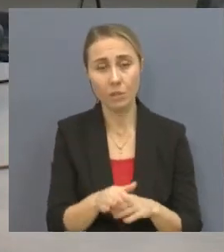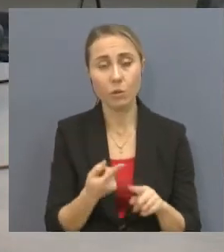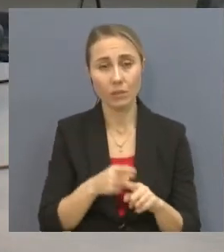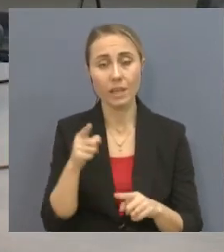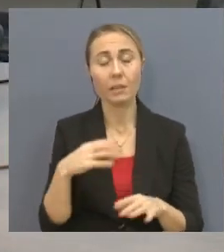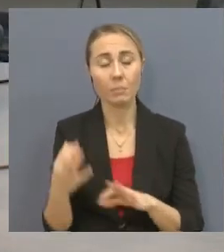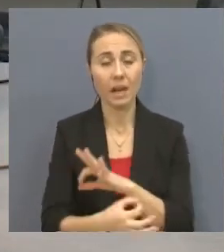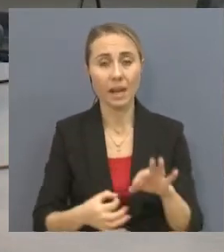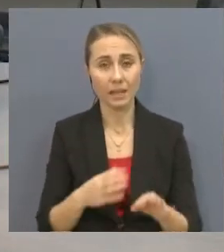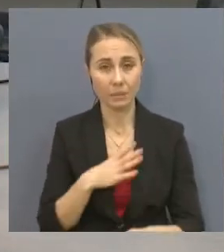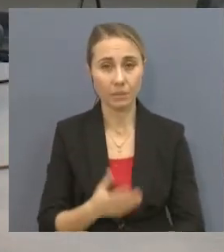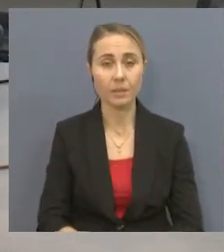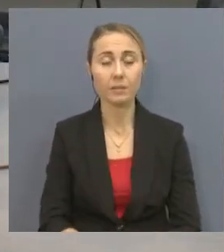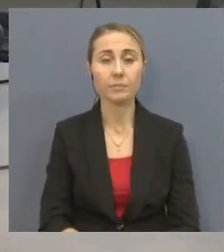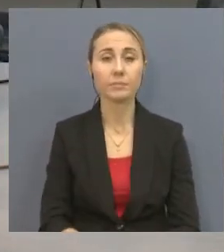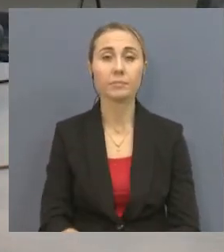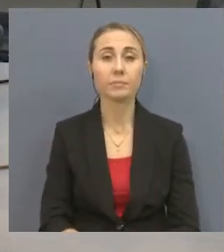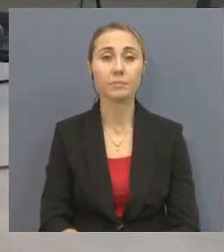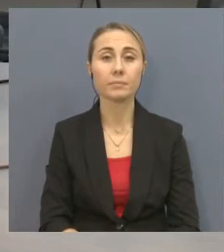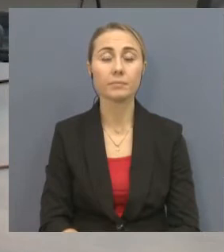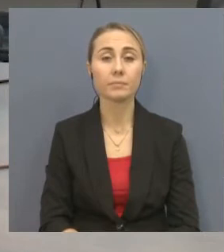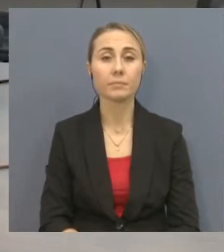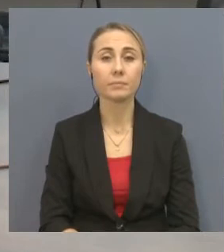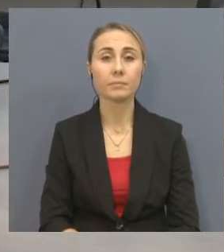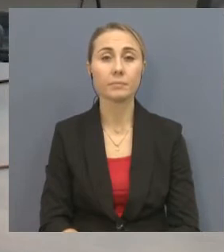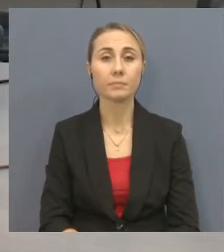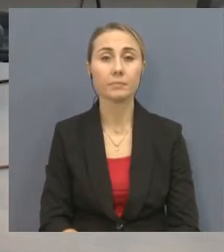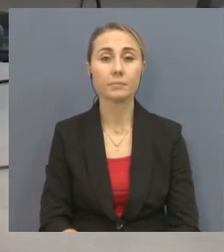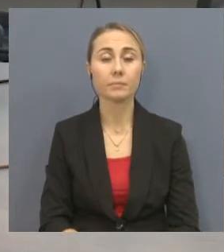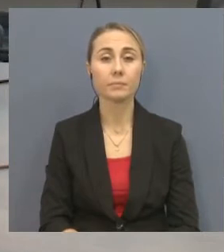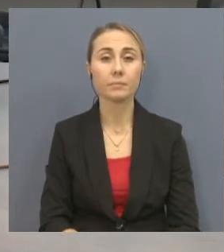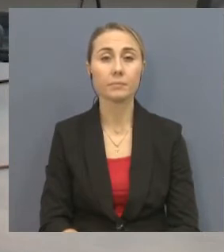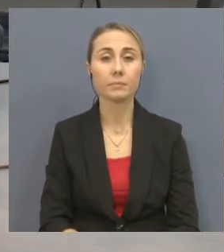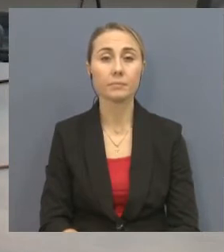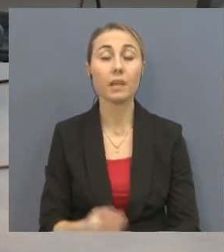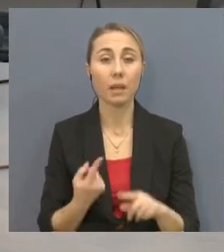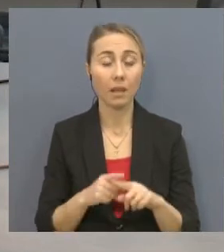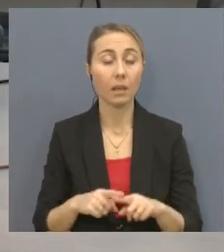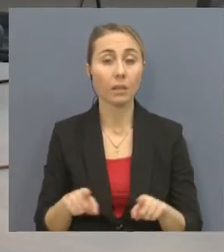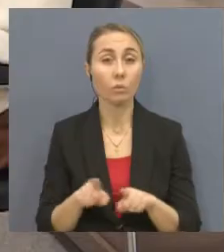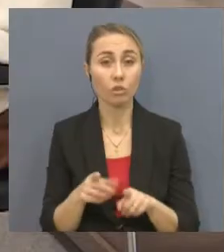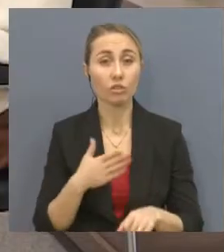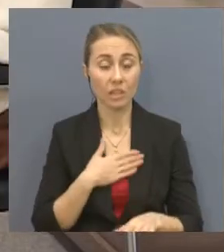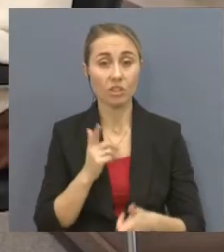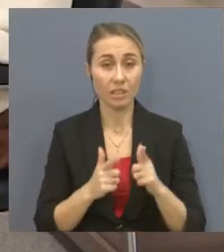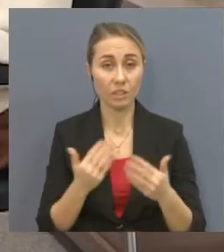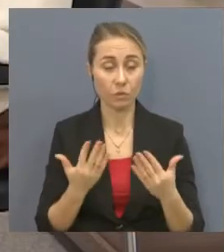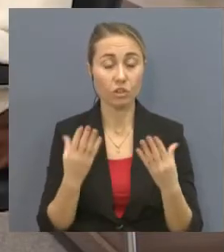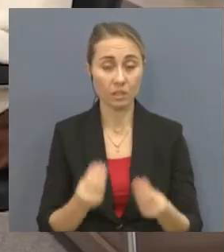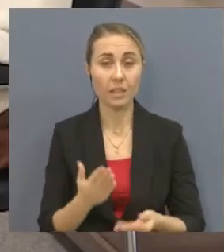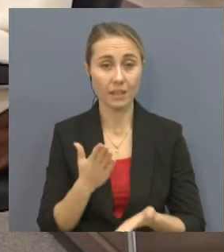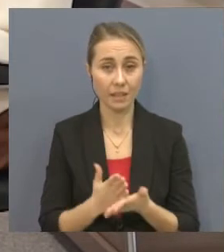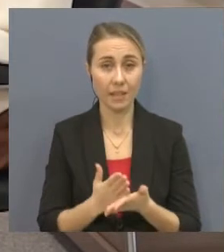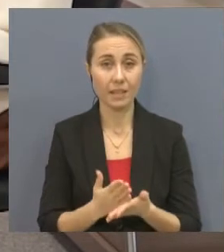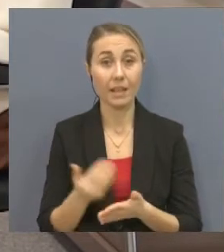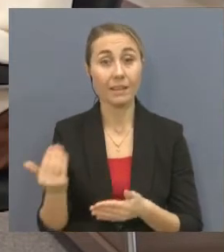и это тоже уже наша реальность которая на сегодняшний день уже есть то